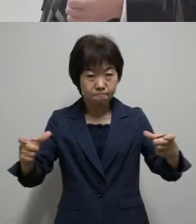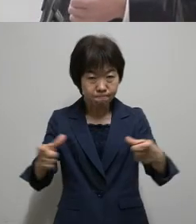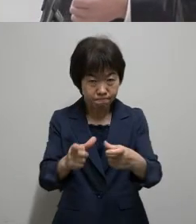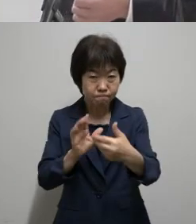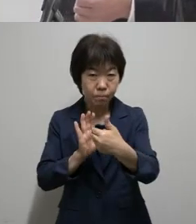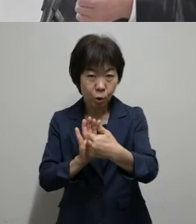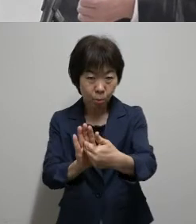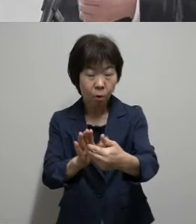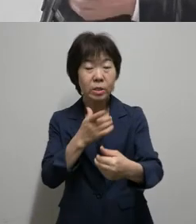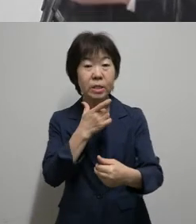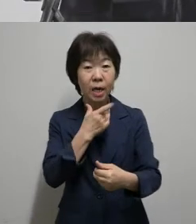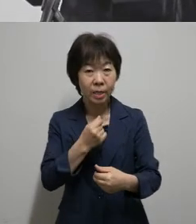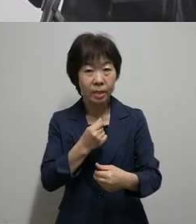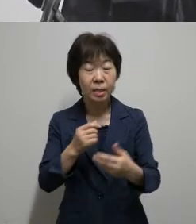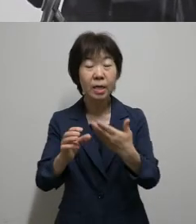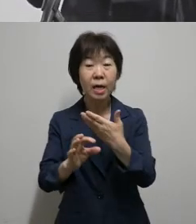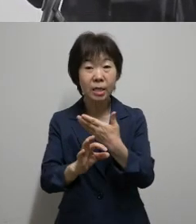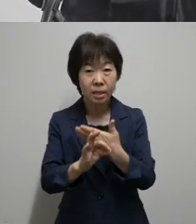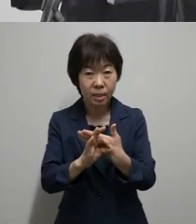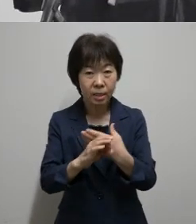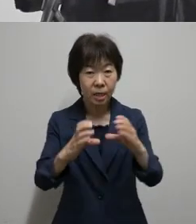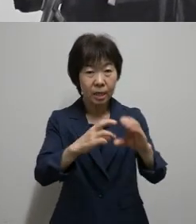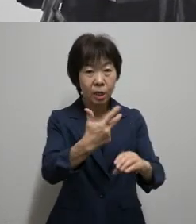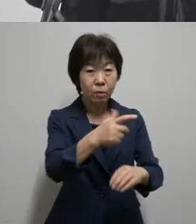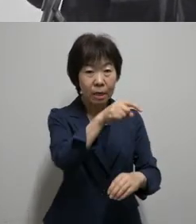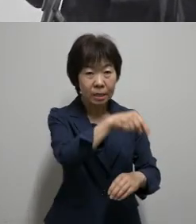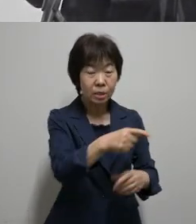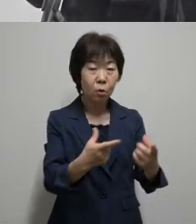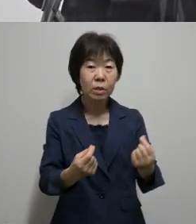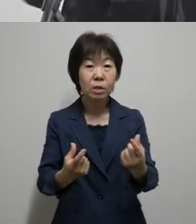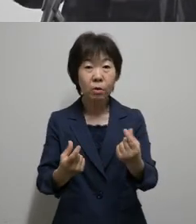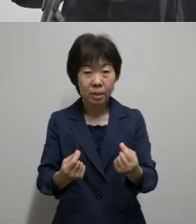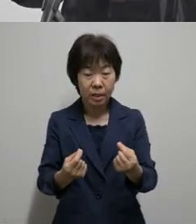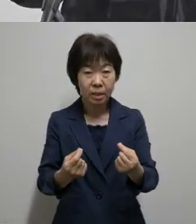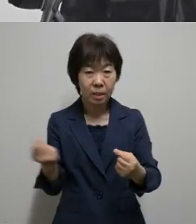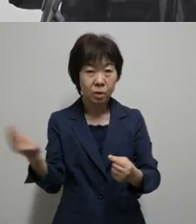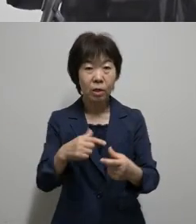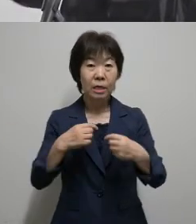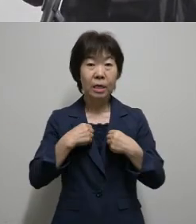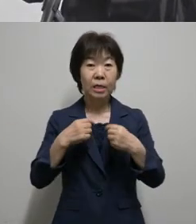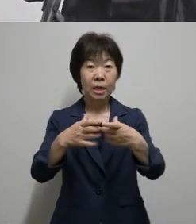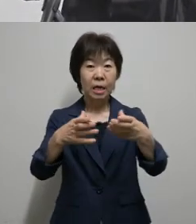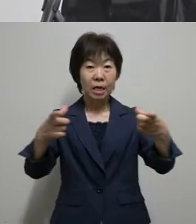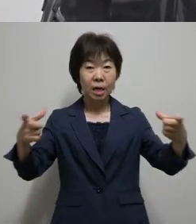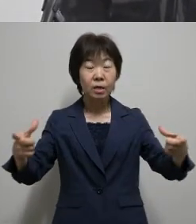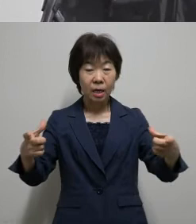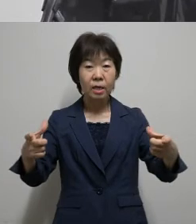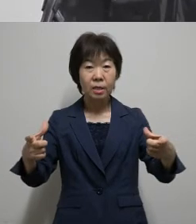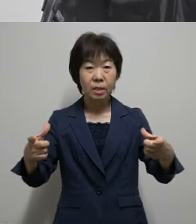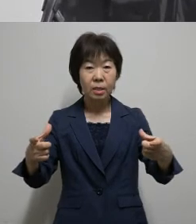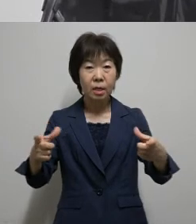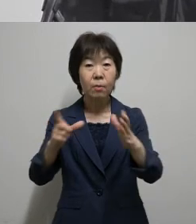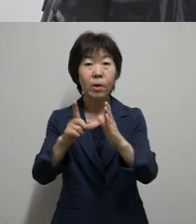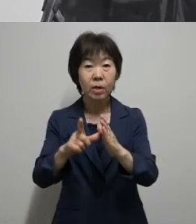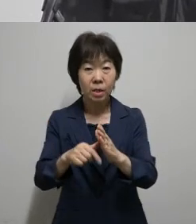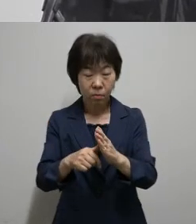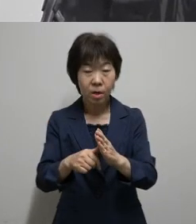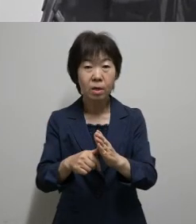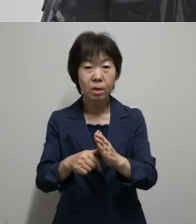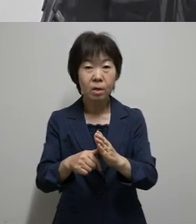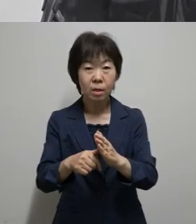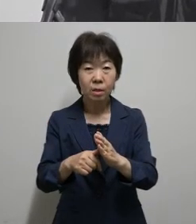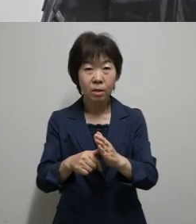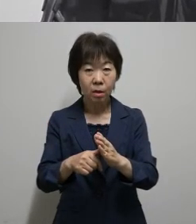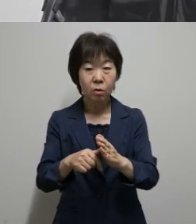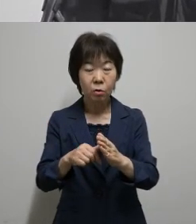措置集中対策で抑え込んでいきたいただ仮にいわき市のように急激な感染拡